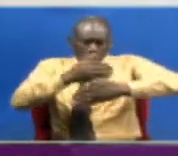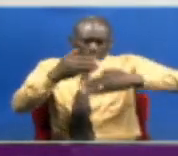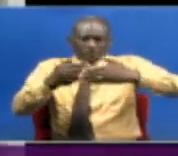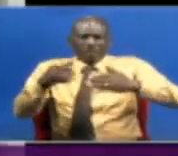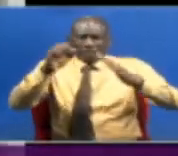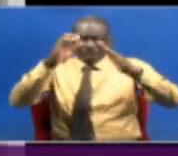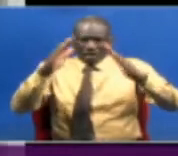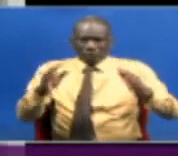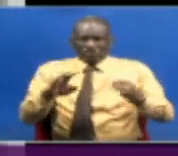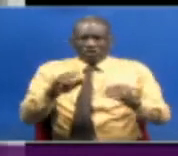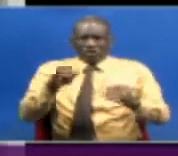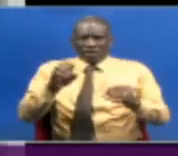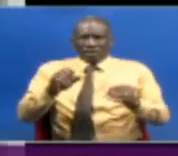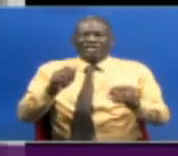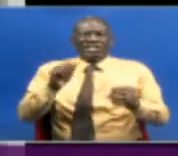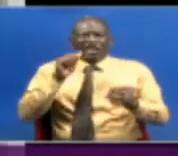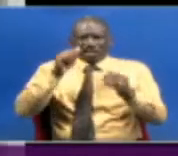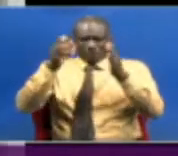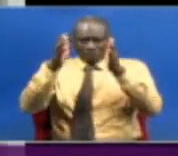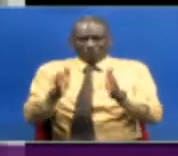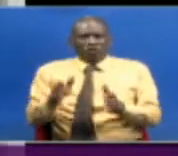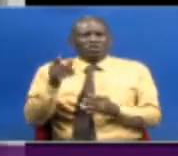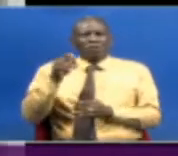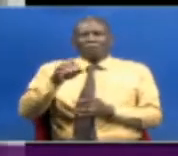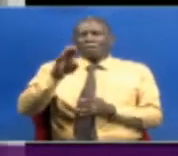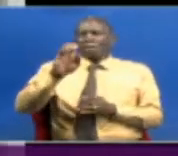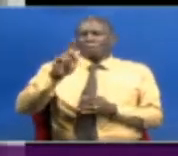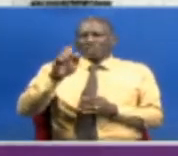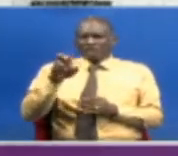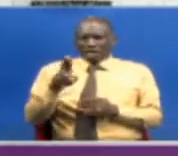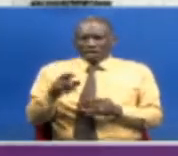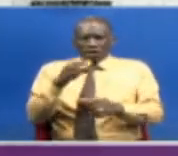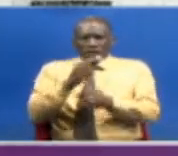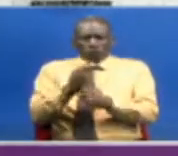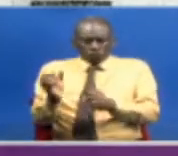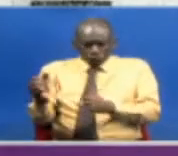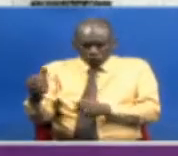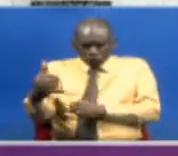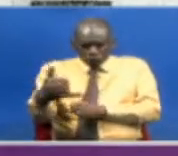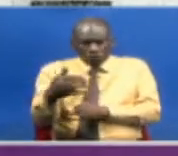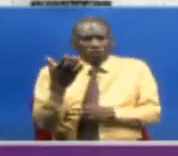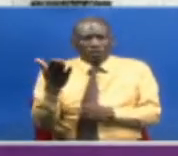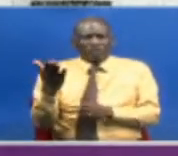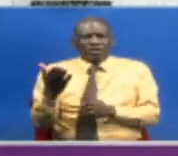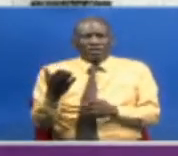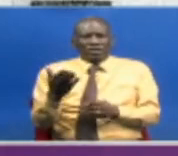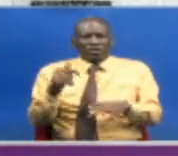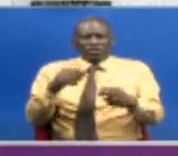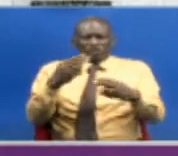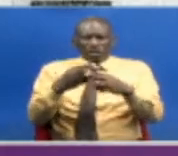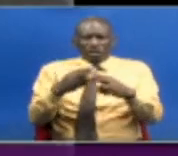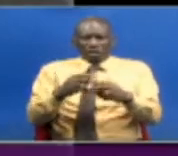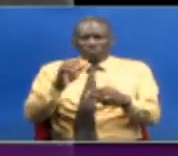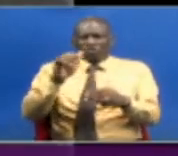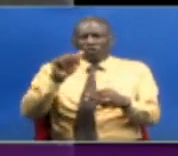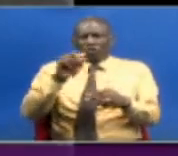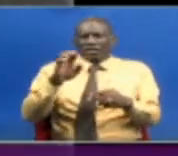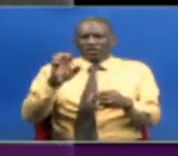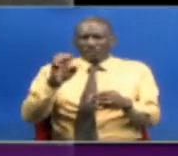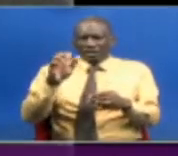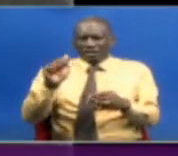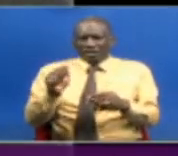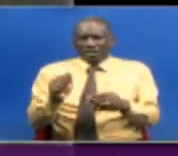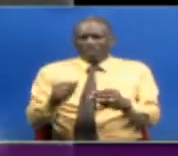msanifu mijengo Mwingereza Sir Herbert Baker, aliyetumia mchoro wa Palladian chini ya jina la Andrea Palladio,